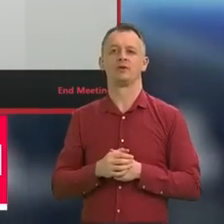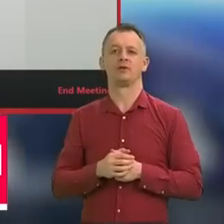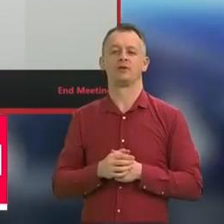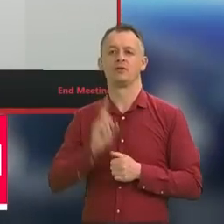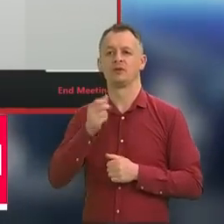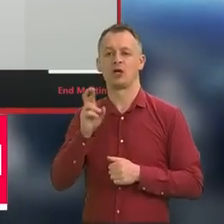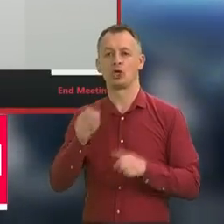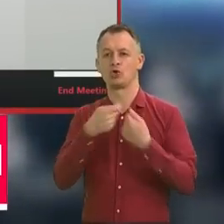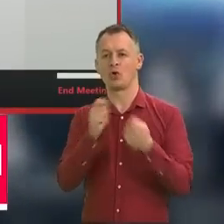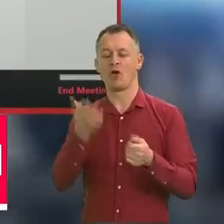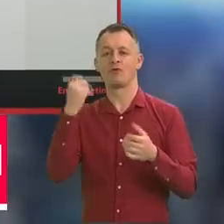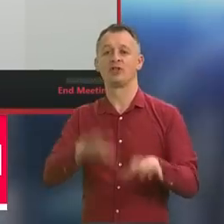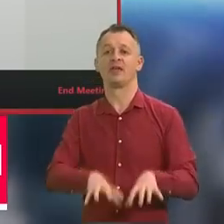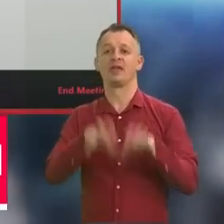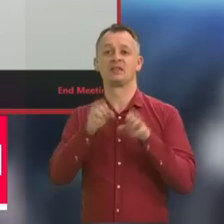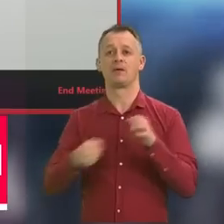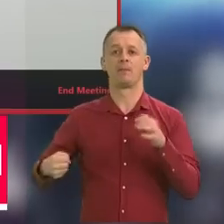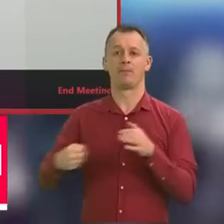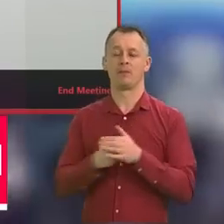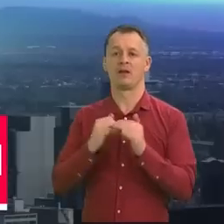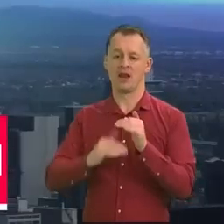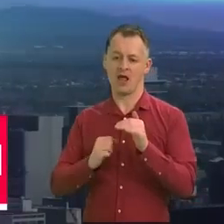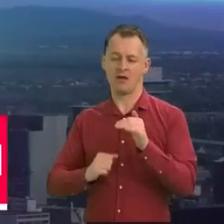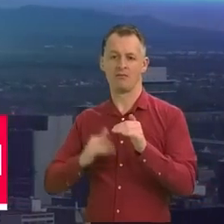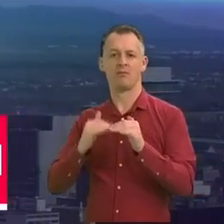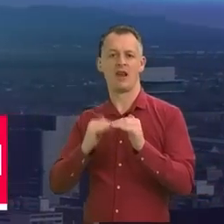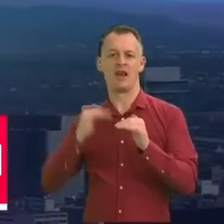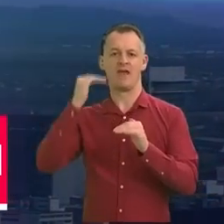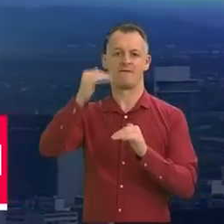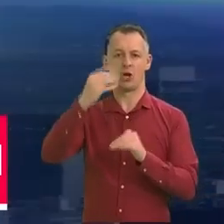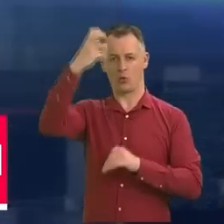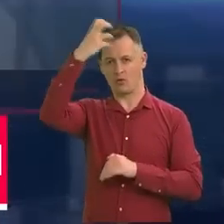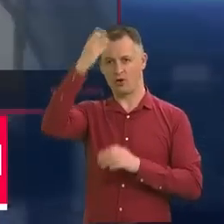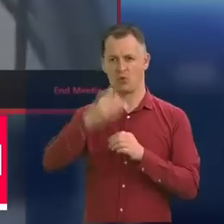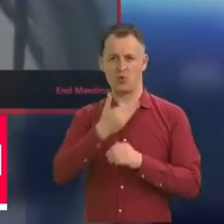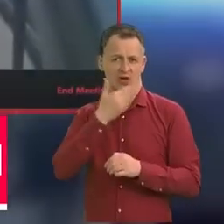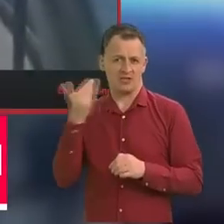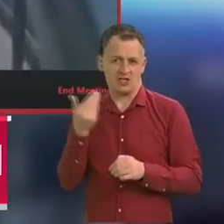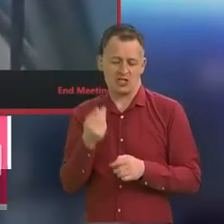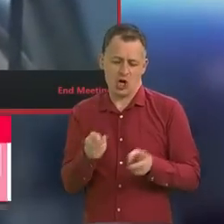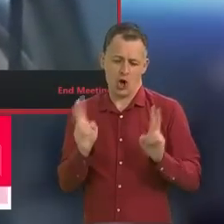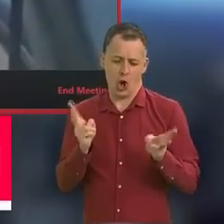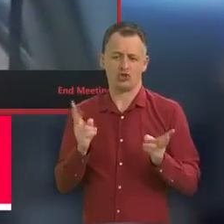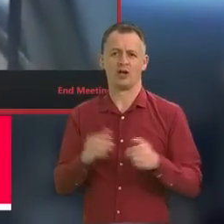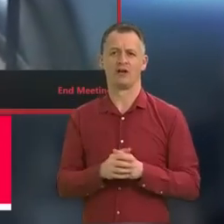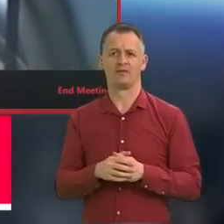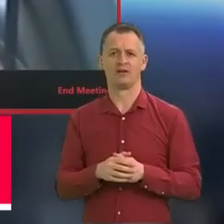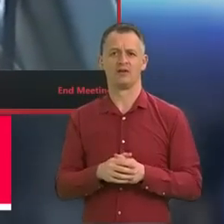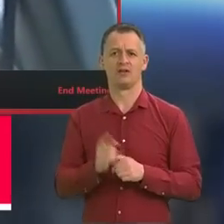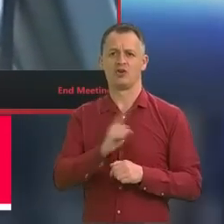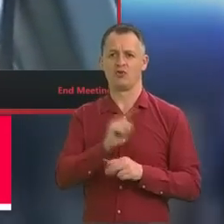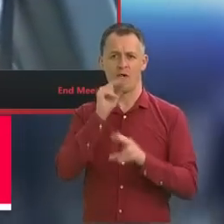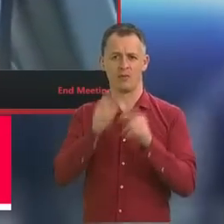dar toate au fost înghețate până la nivel de guvern. Nu există nicio logică, ca să nu mai vorbesc de faptul că